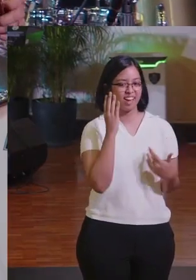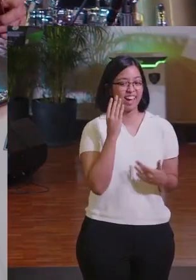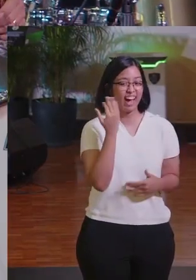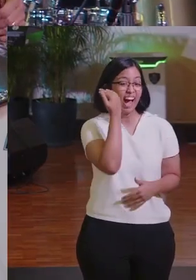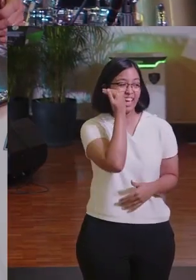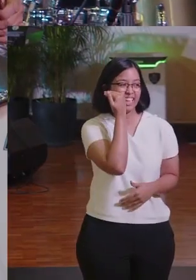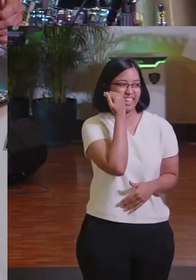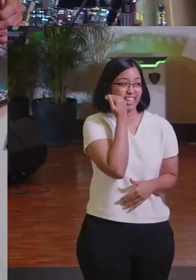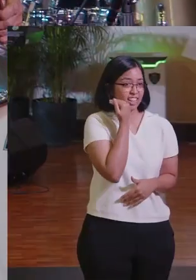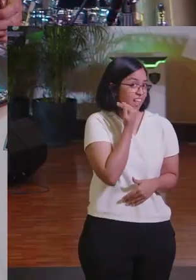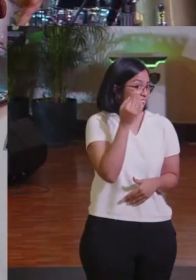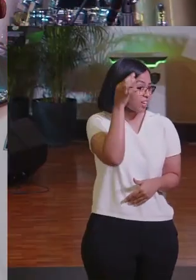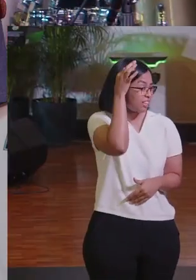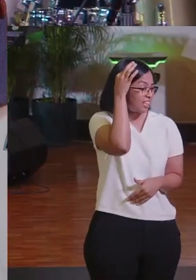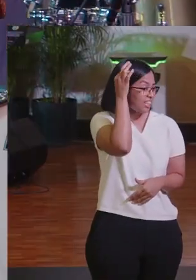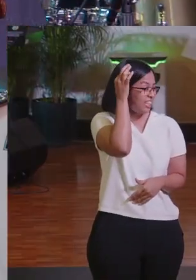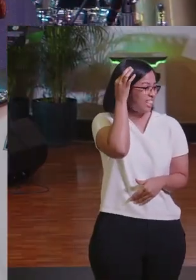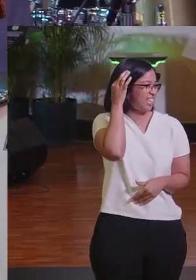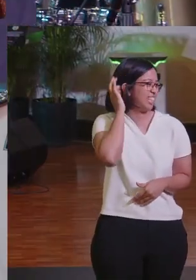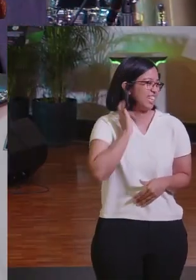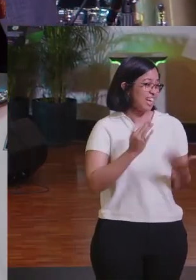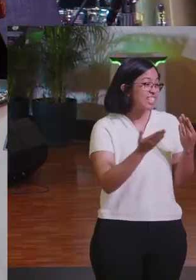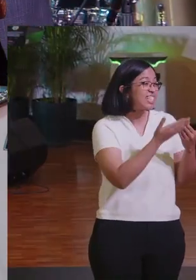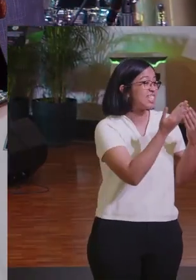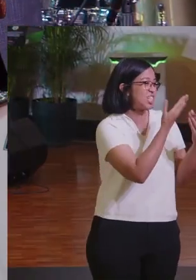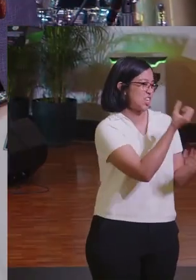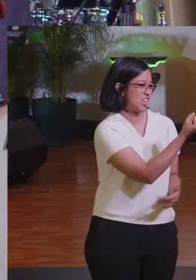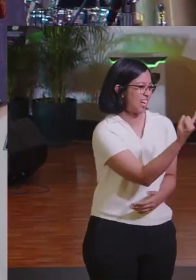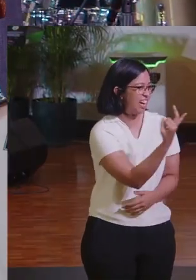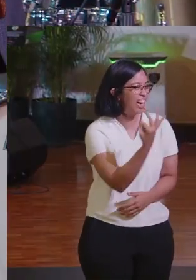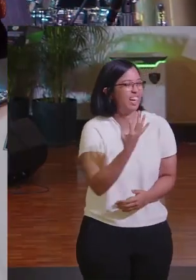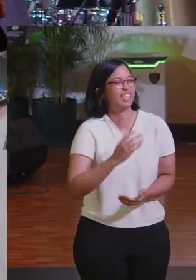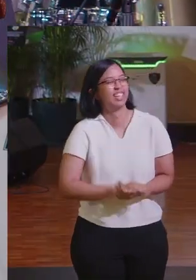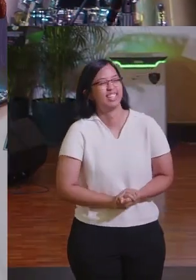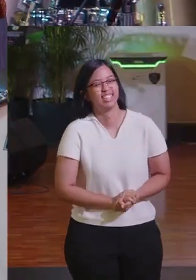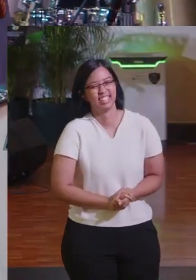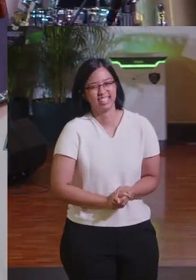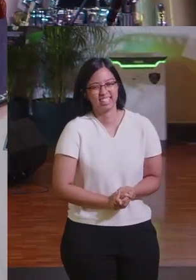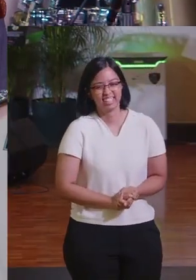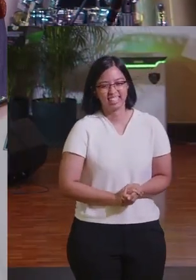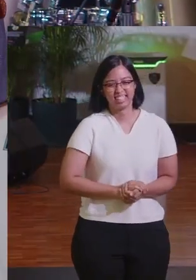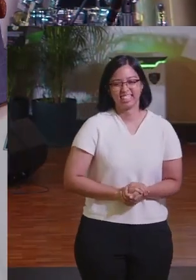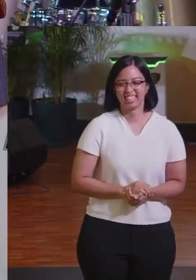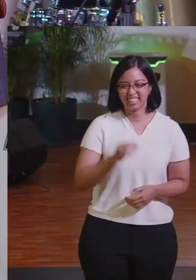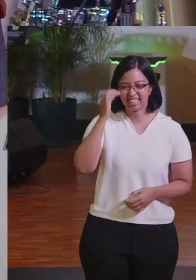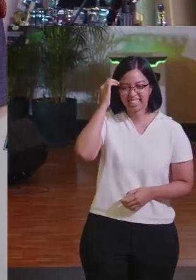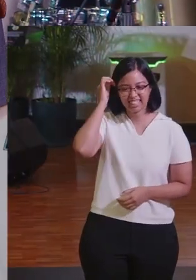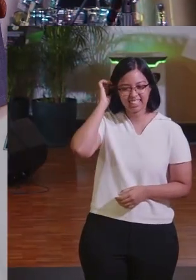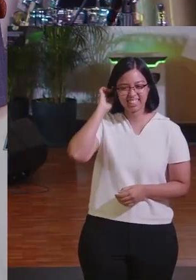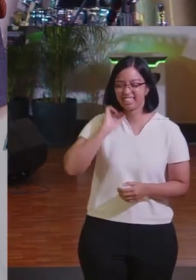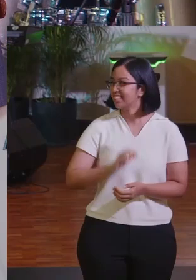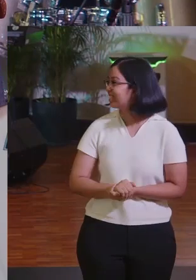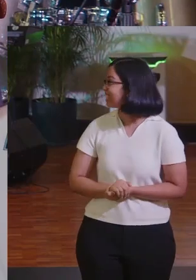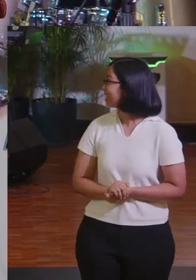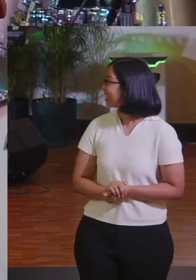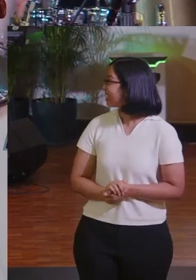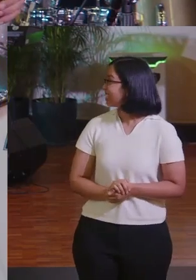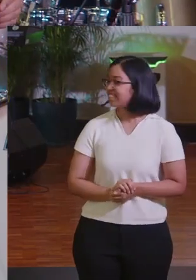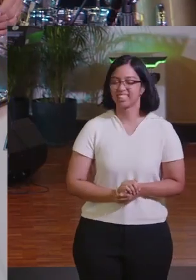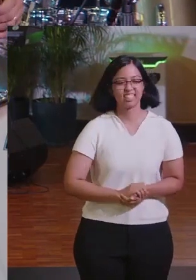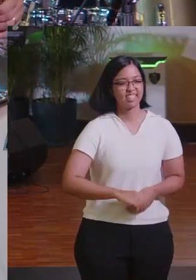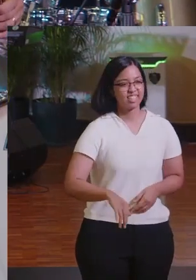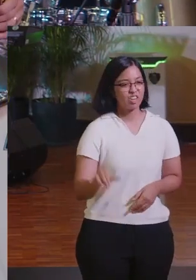Alam niyo, sa mga kalalakihan, importante ang buhok no? Para yung kinoconserve, parang kalikasan yan pag ikaw